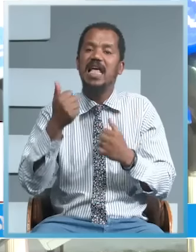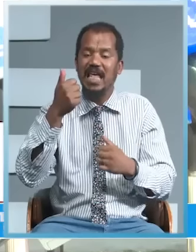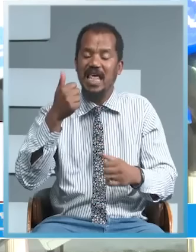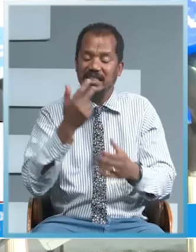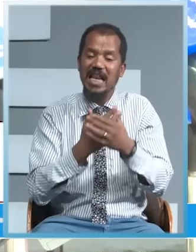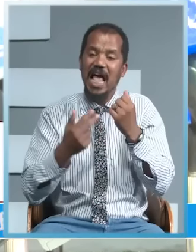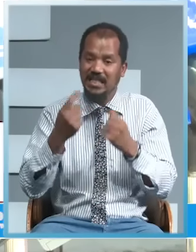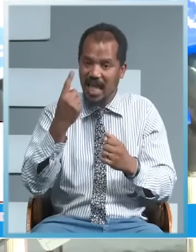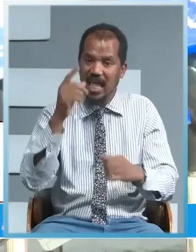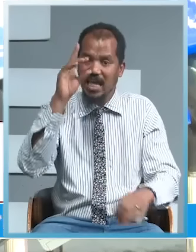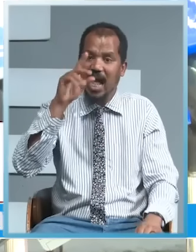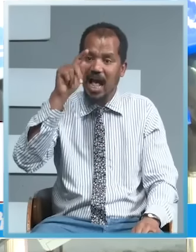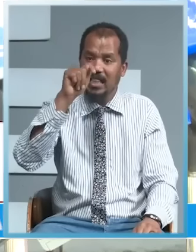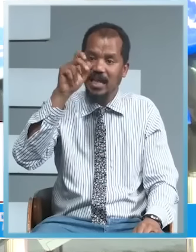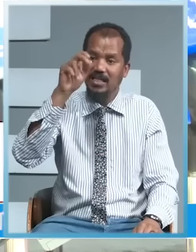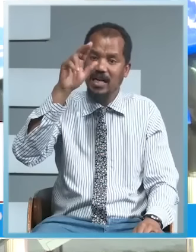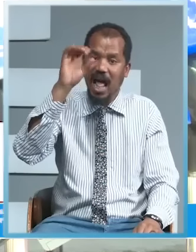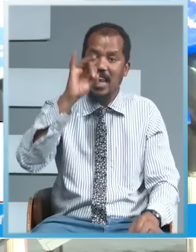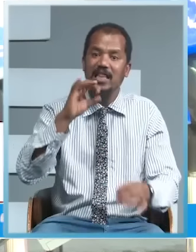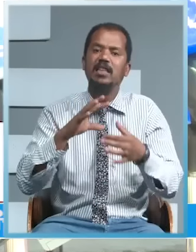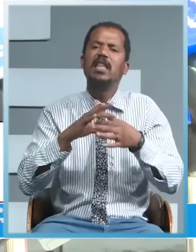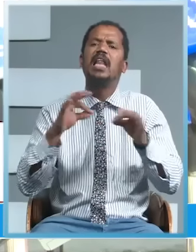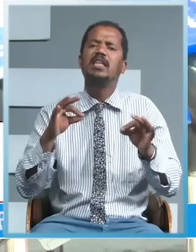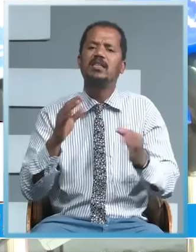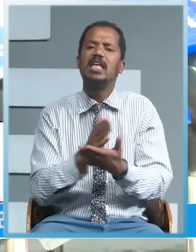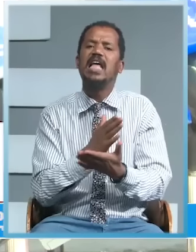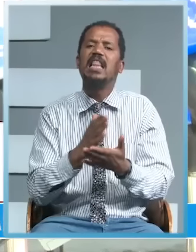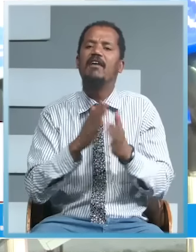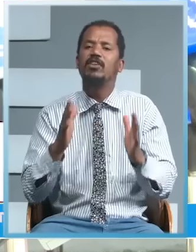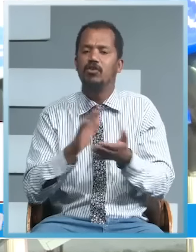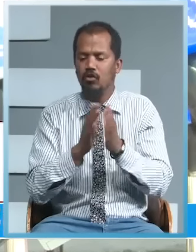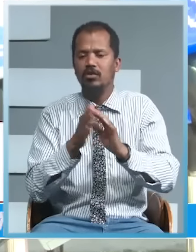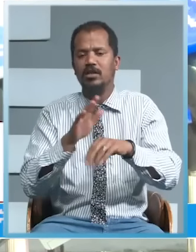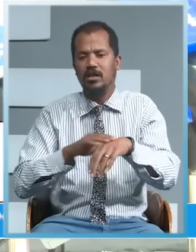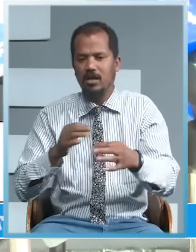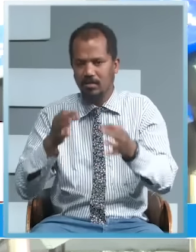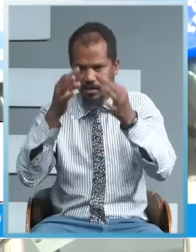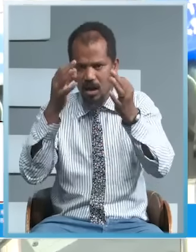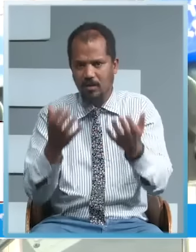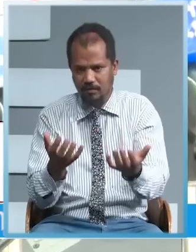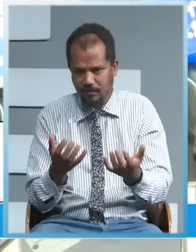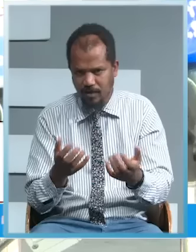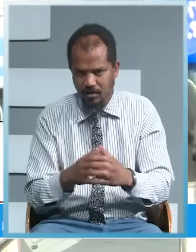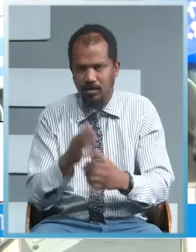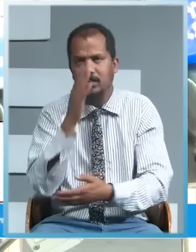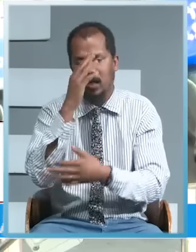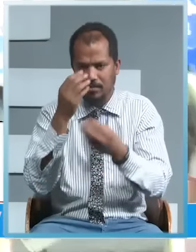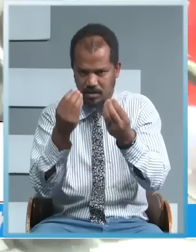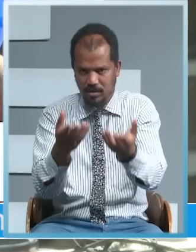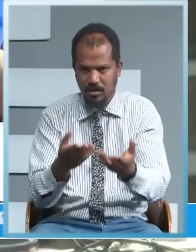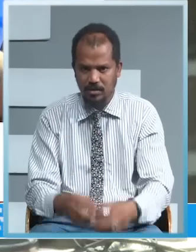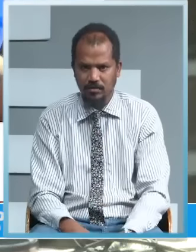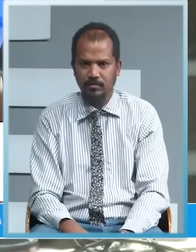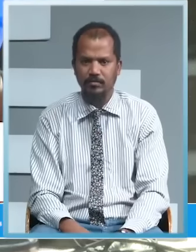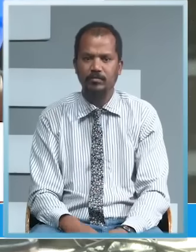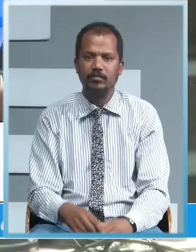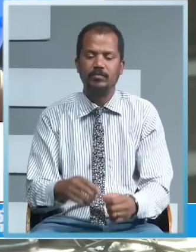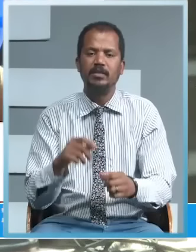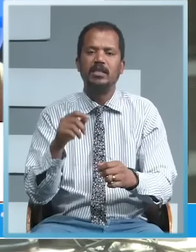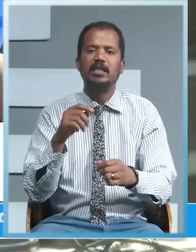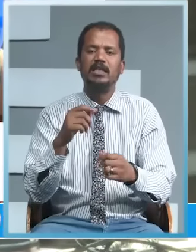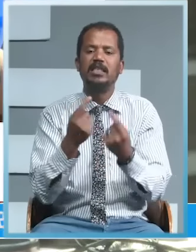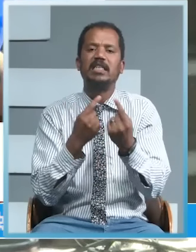ካቴድራል ታሪክ ተሳታፊ እንዲሆን ነው ጥሬን ማስተላለፍ የምፈልገው። እግዚአብሔር ይስጥልኝ። ያ ንግድ